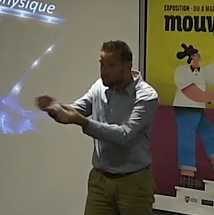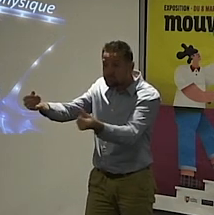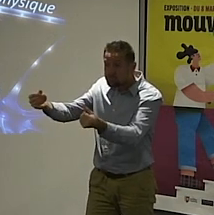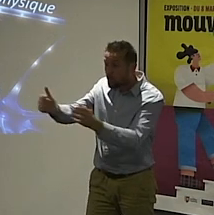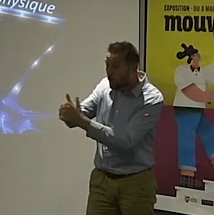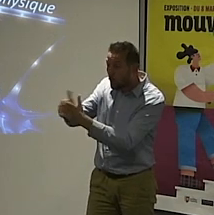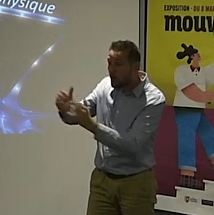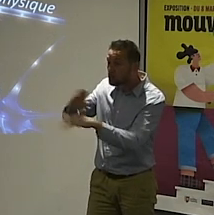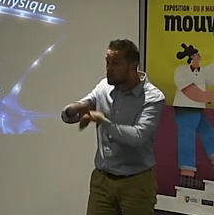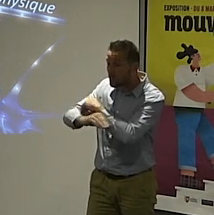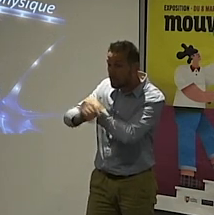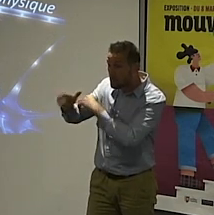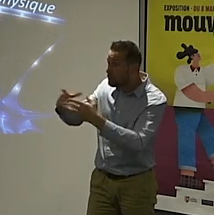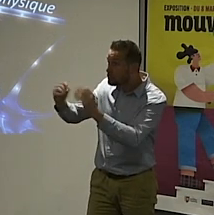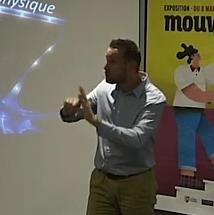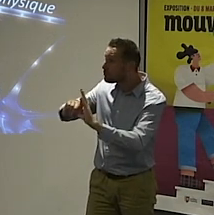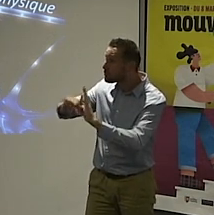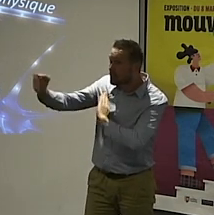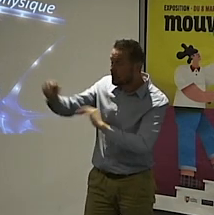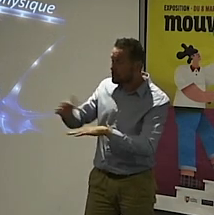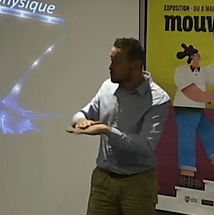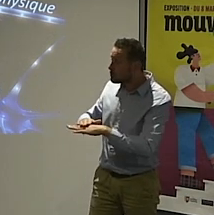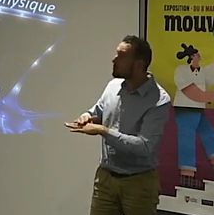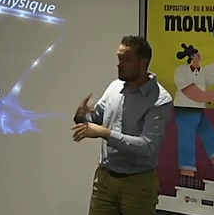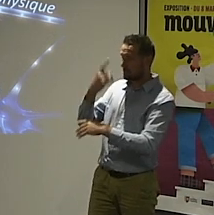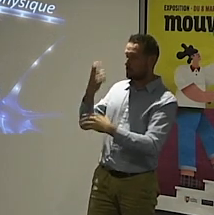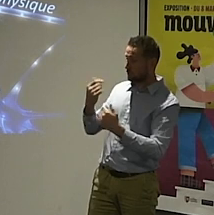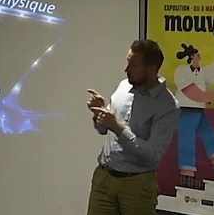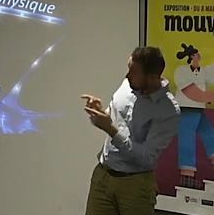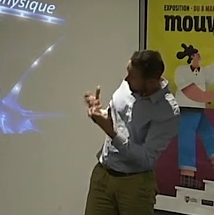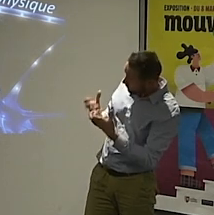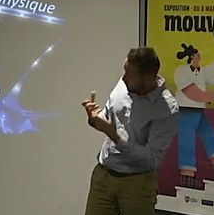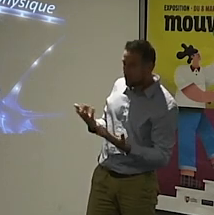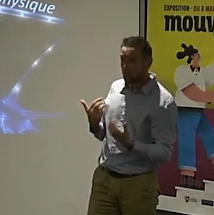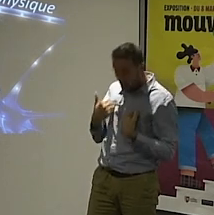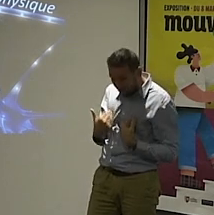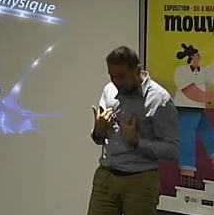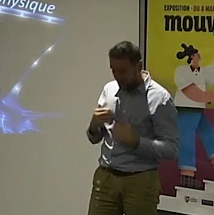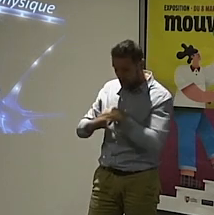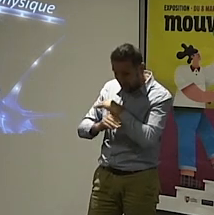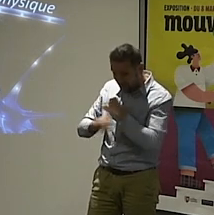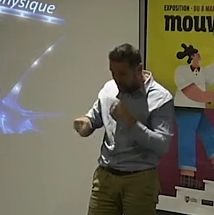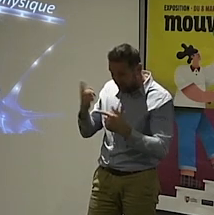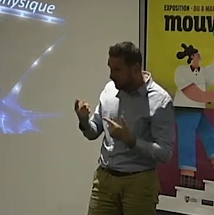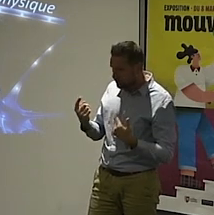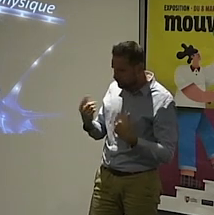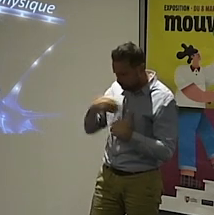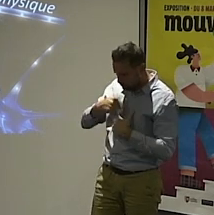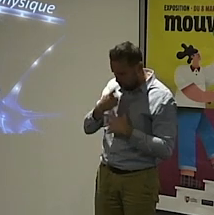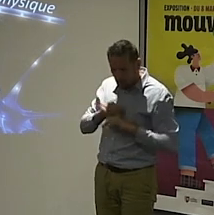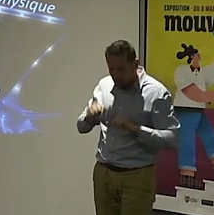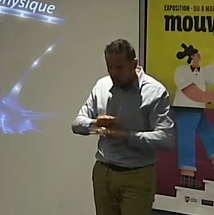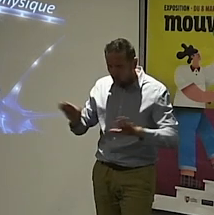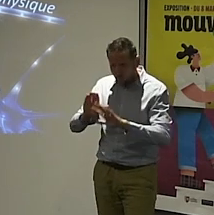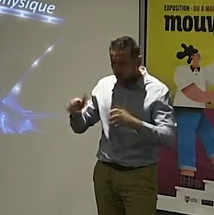être secrétaire? À l'époque, on se voyait, maintenant, c'est tutoie. Est-ce que vous voulez être secrétaire? J'ai dit non. Non, non, bah, pas du tout. Je ne serais pas capable d'être secrétaire, puisque gna gna